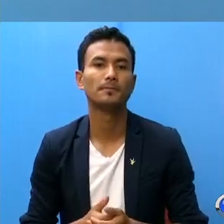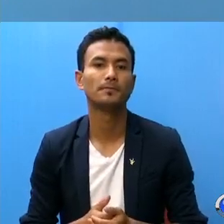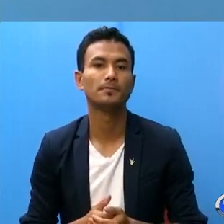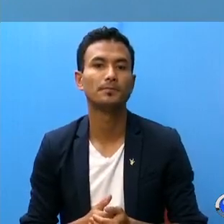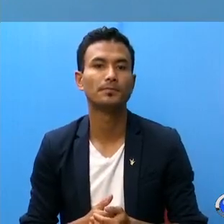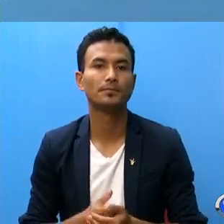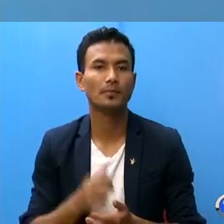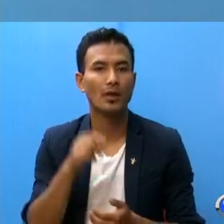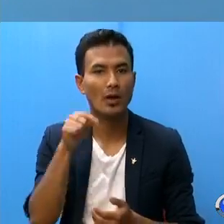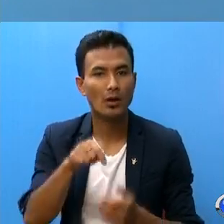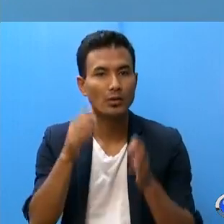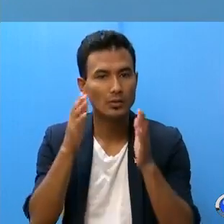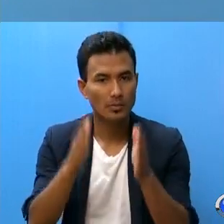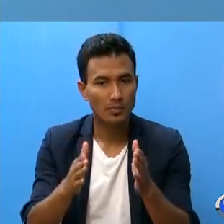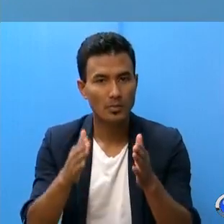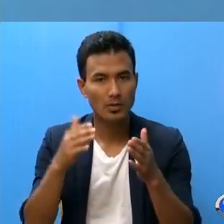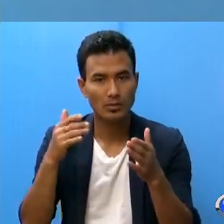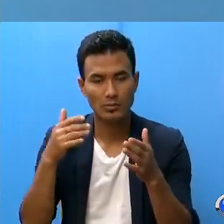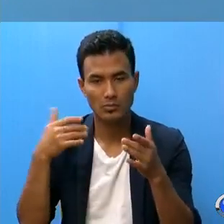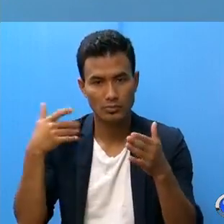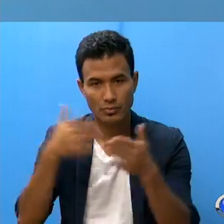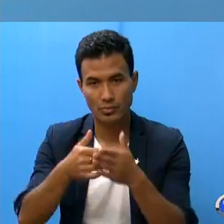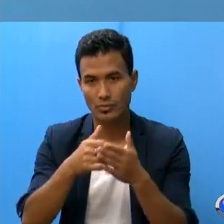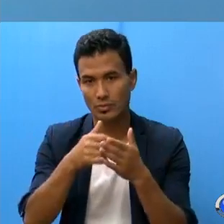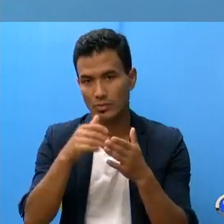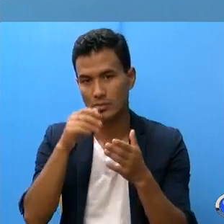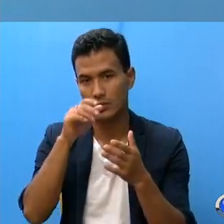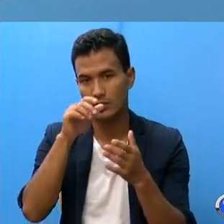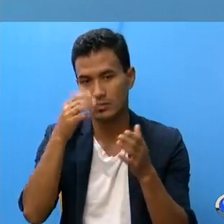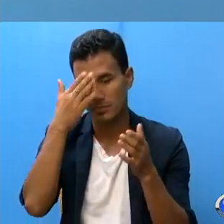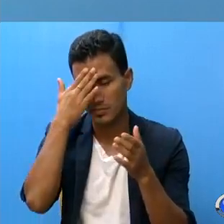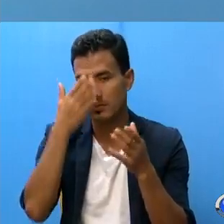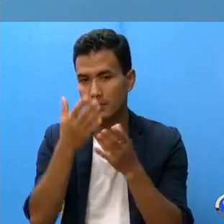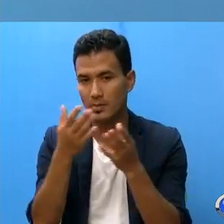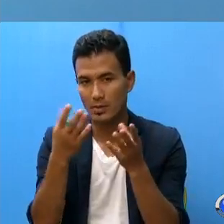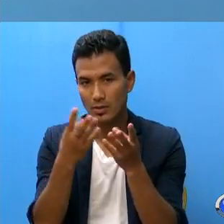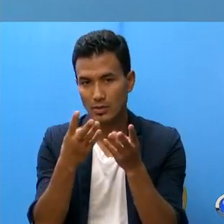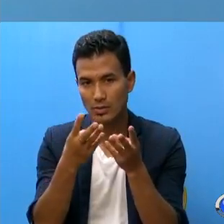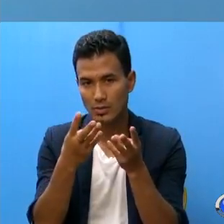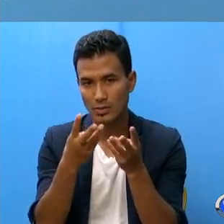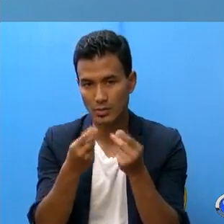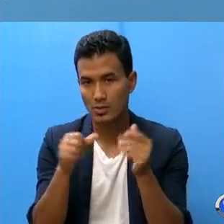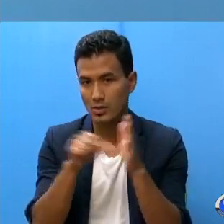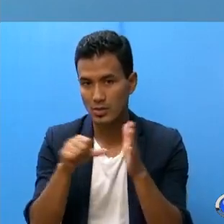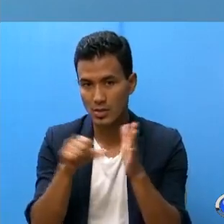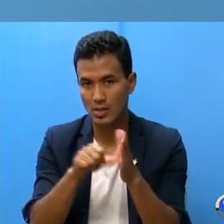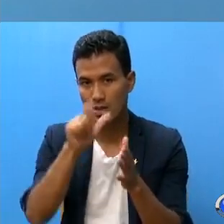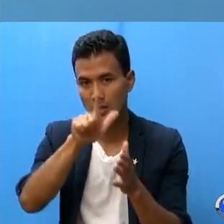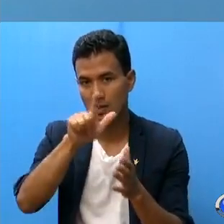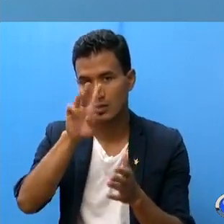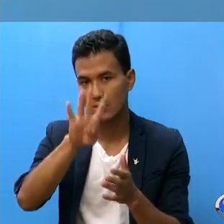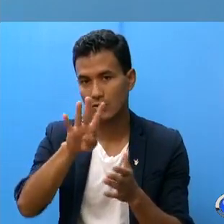र अईले सम्मा 87 जिल्ला मद्दे संक्रमित हरू राहे को जिल्ला 74 पुगे को छा